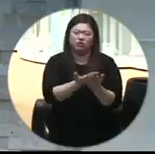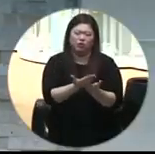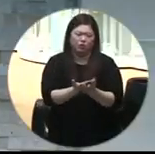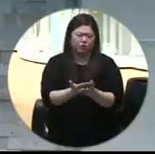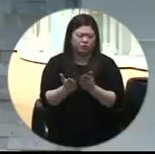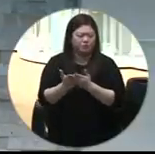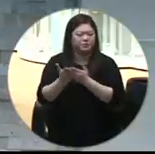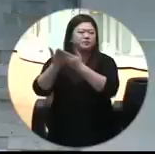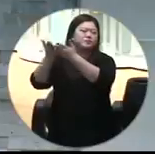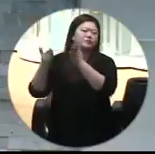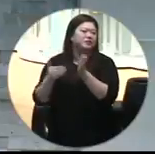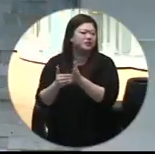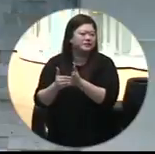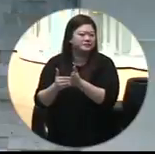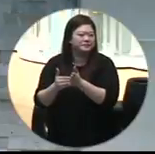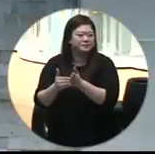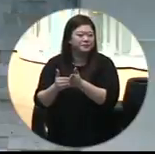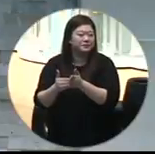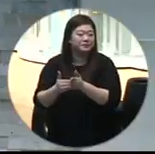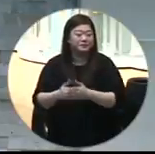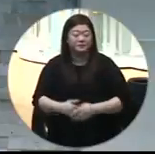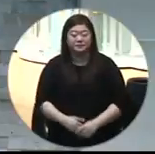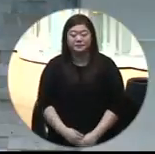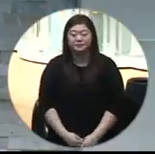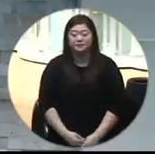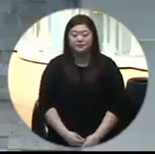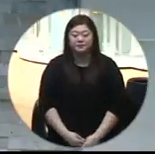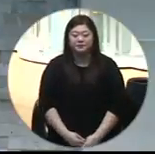하나님 눈물 흘리기도 했어요.